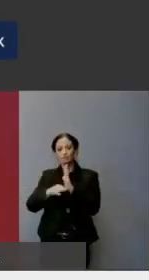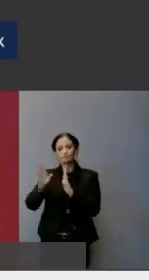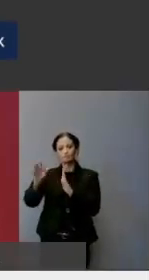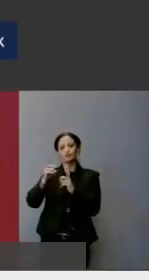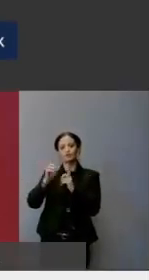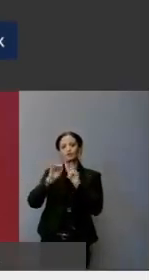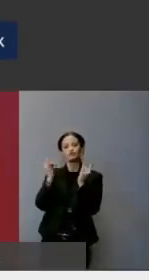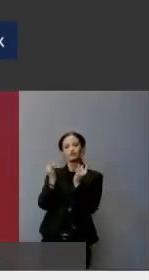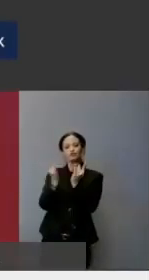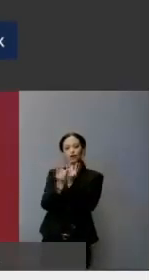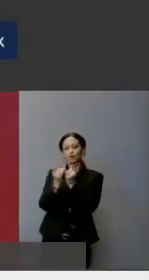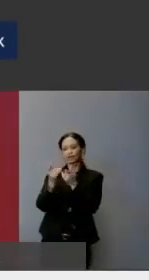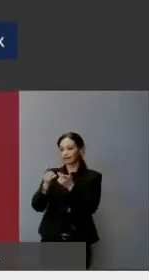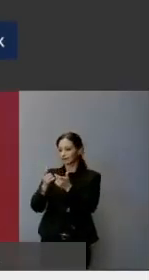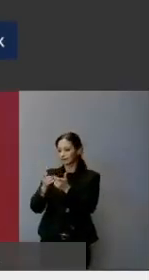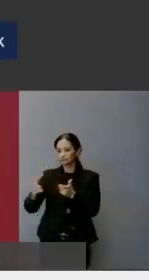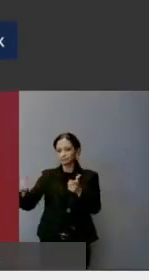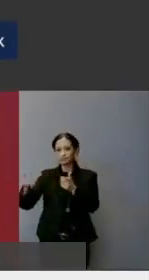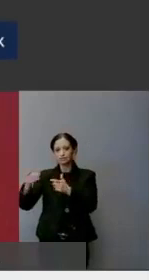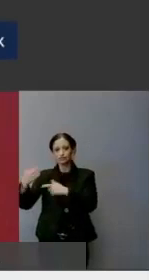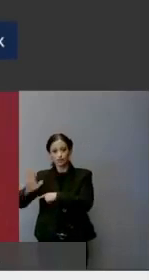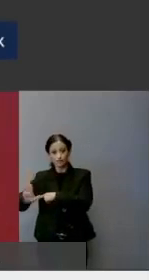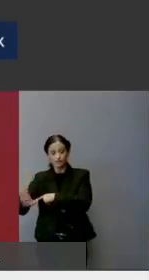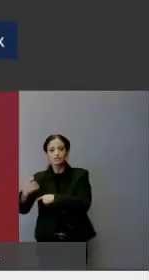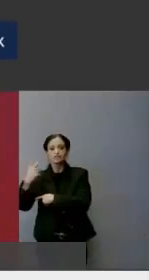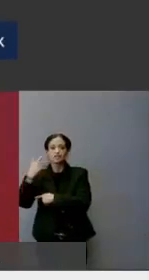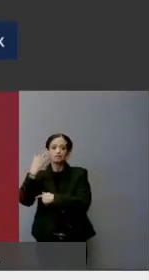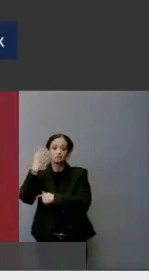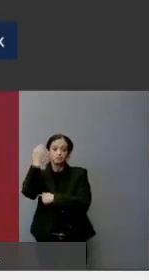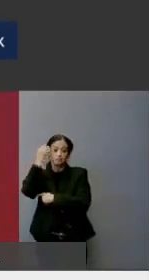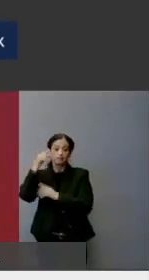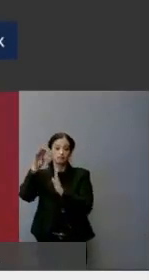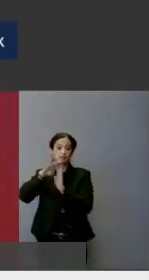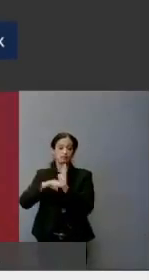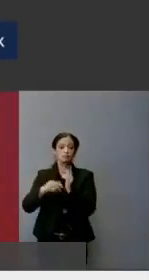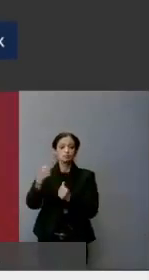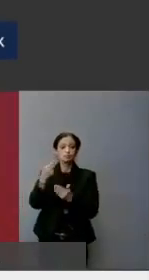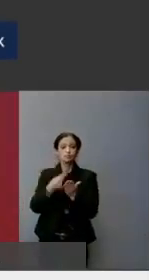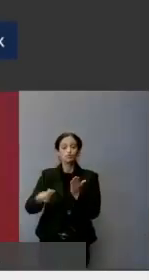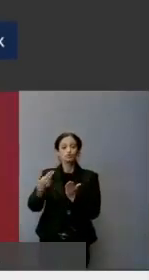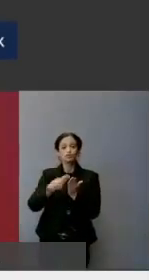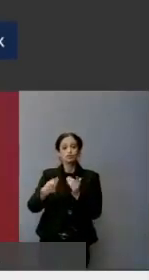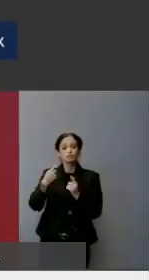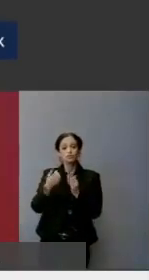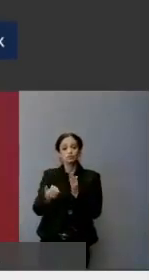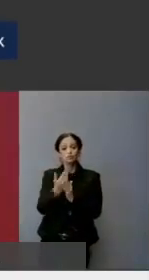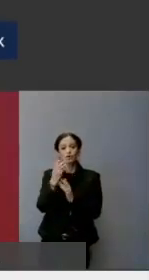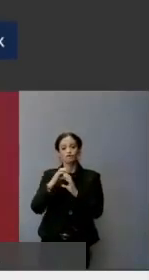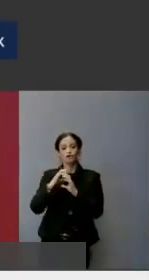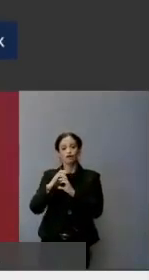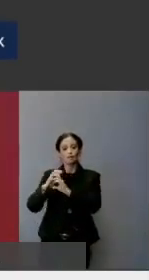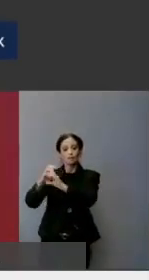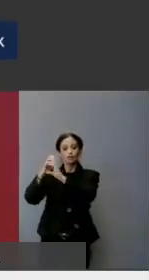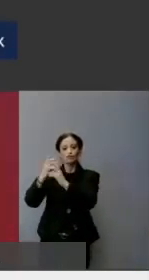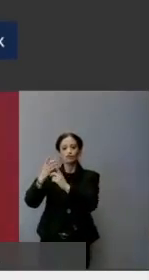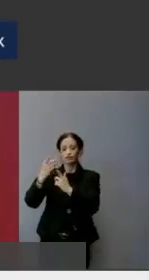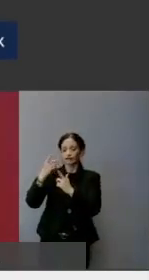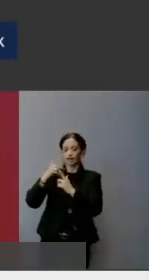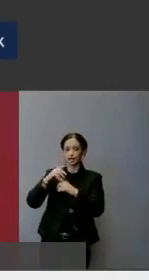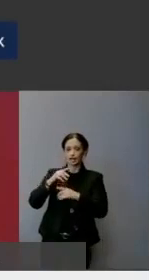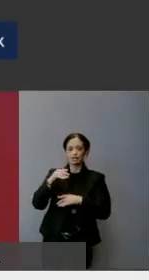tutti un bando per la progettazione e realizzazione della nuova cabinovia stazione marittima a forte begato